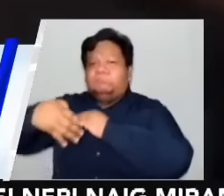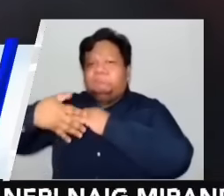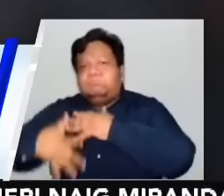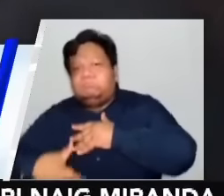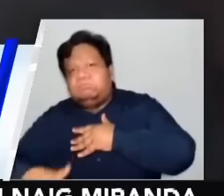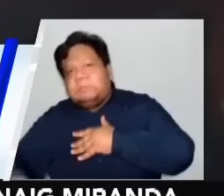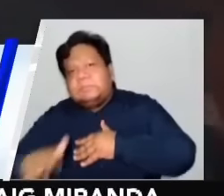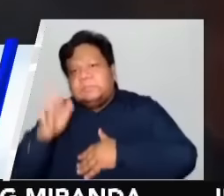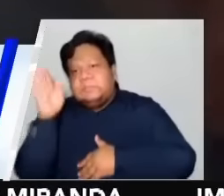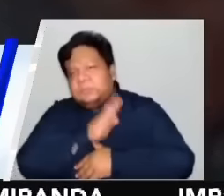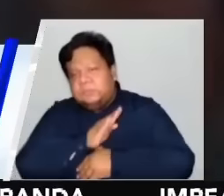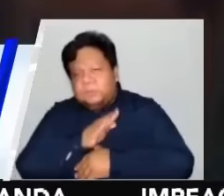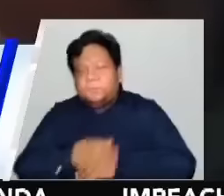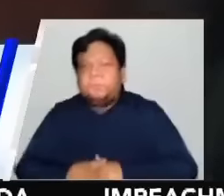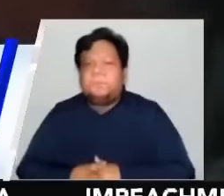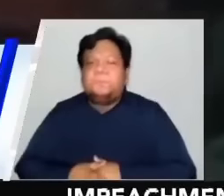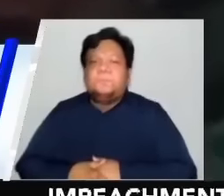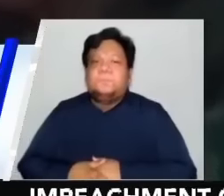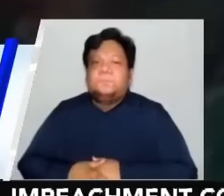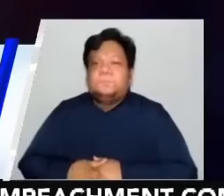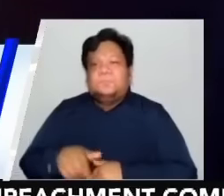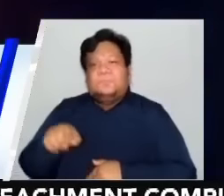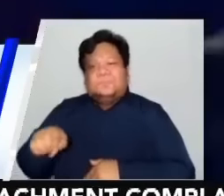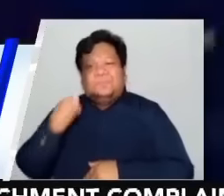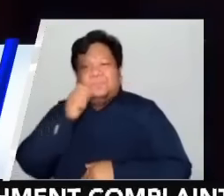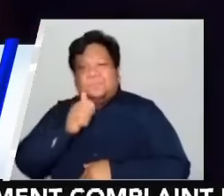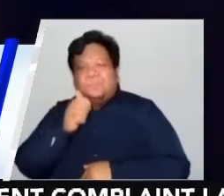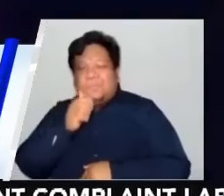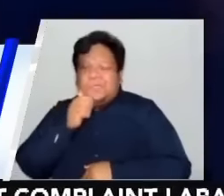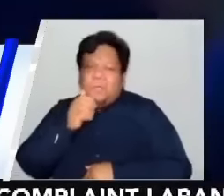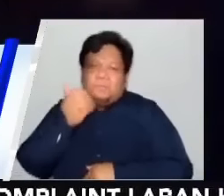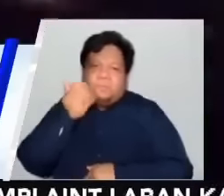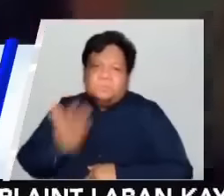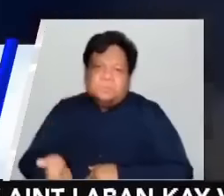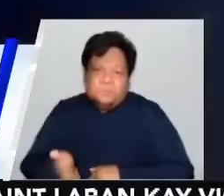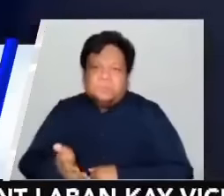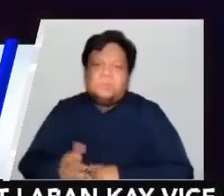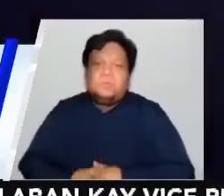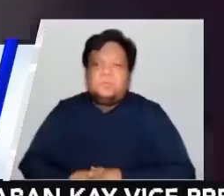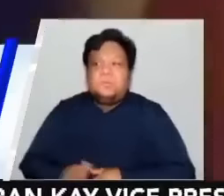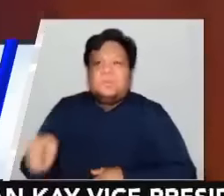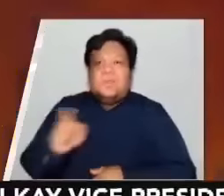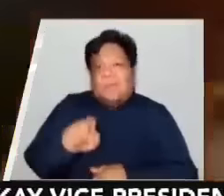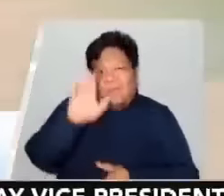loob. Namatay siya habang sinasagip. Ang kanyang mister na isugod sa ospital.